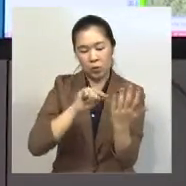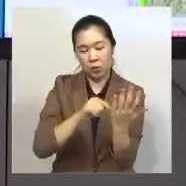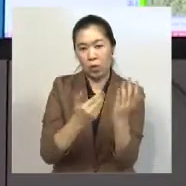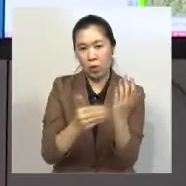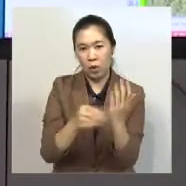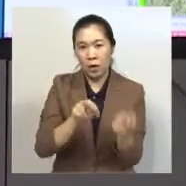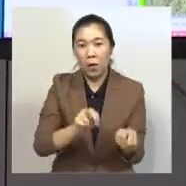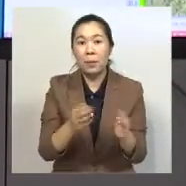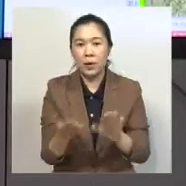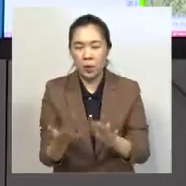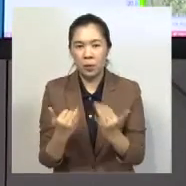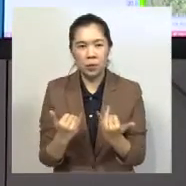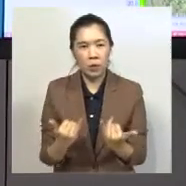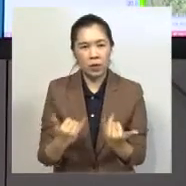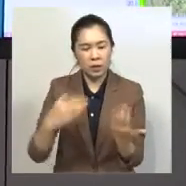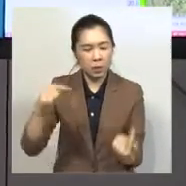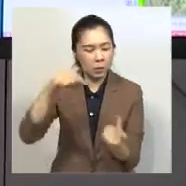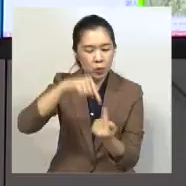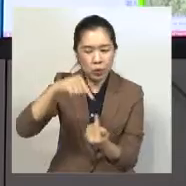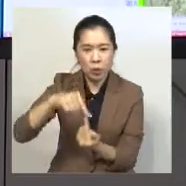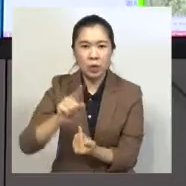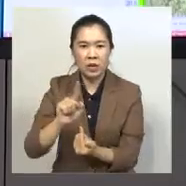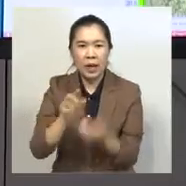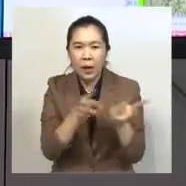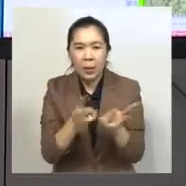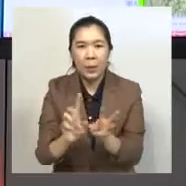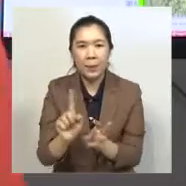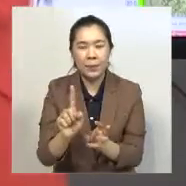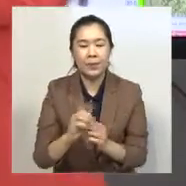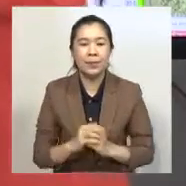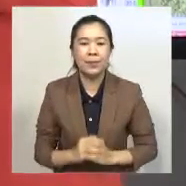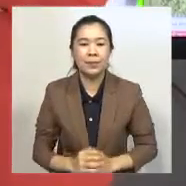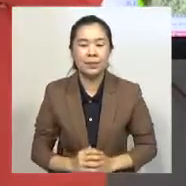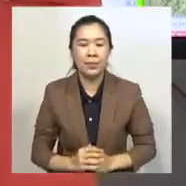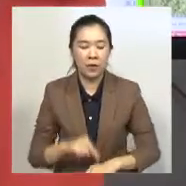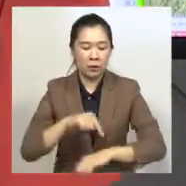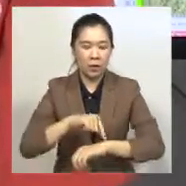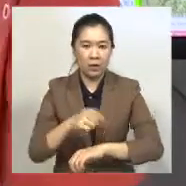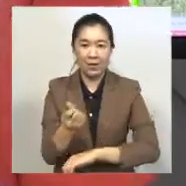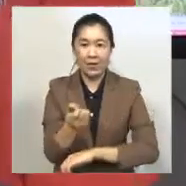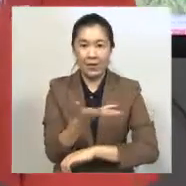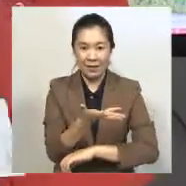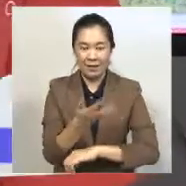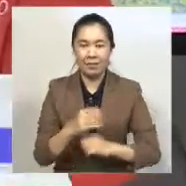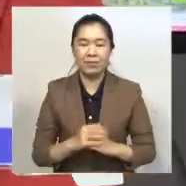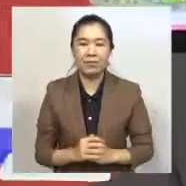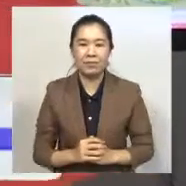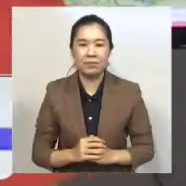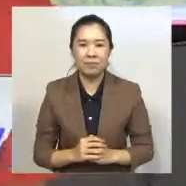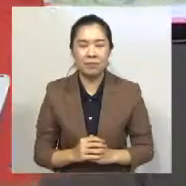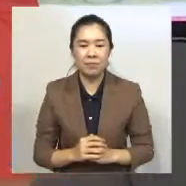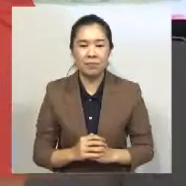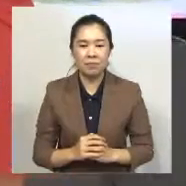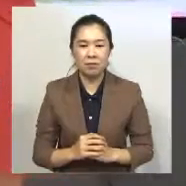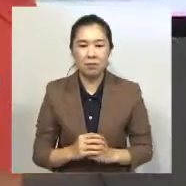มสถานการณ์ตอนนี้เคลื่อนตัวอยู่ที่ไหนและแนวโน้มเป็นอย่างไรคะ ครับตอน 5:00 นั้นน่ะเข้าพอมันเข้ามา